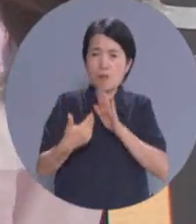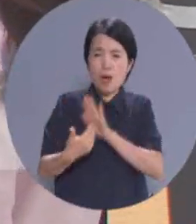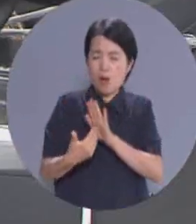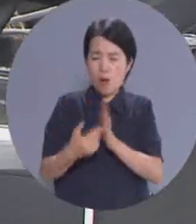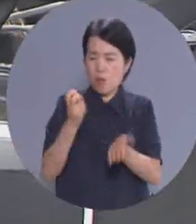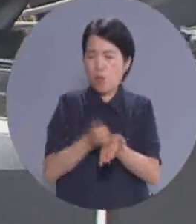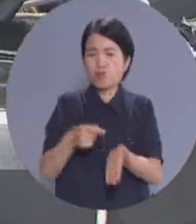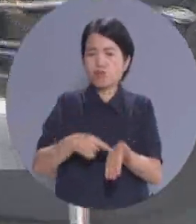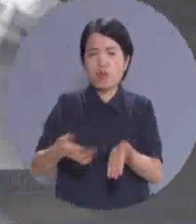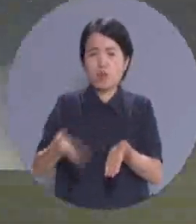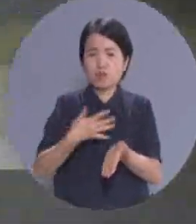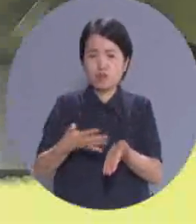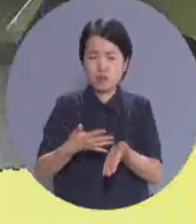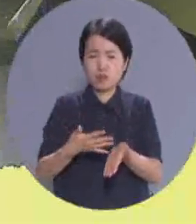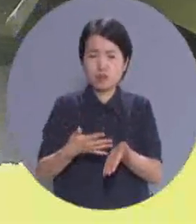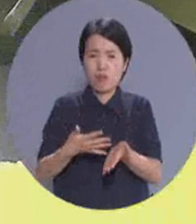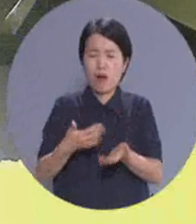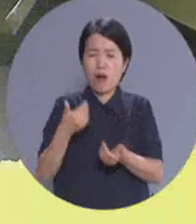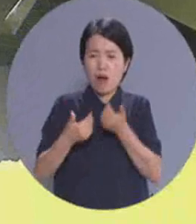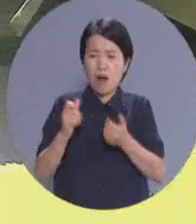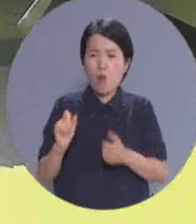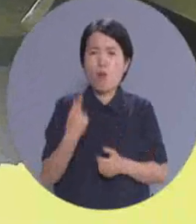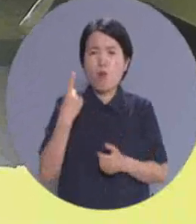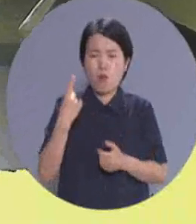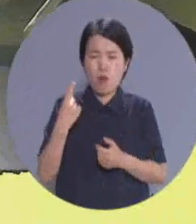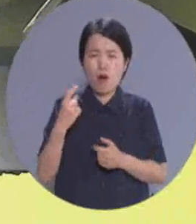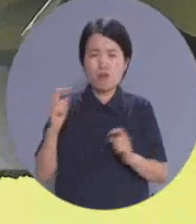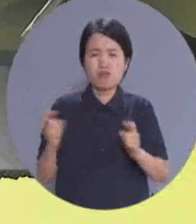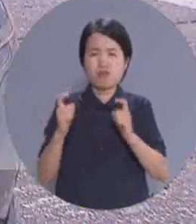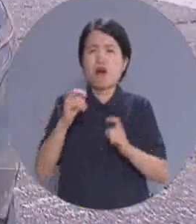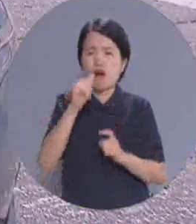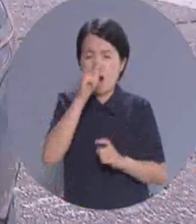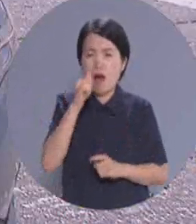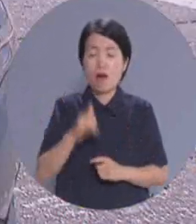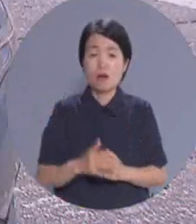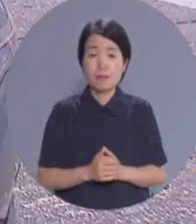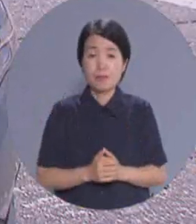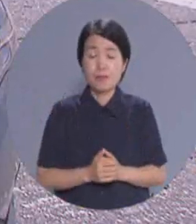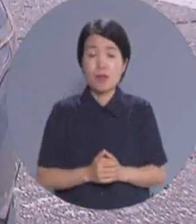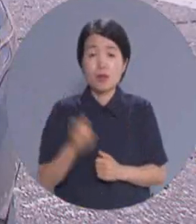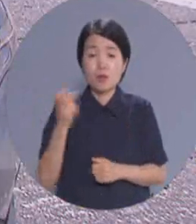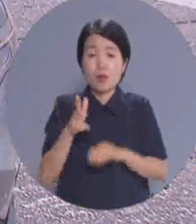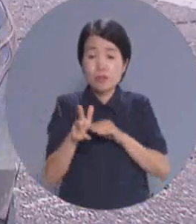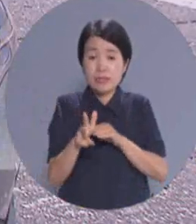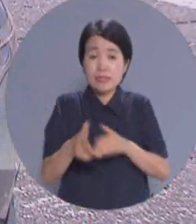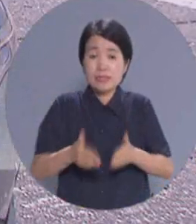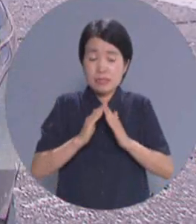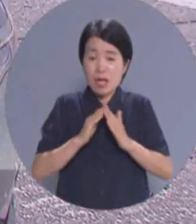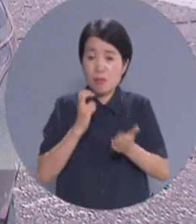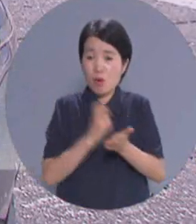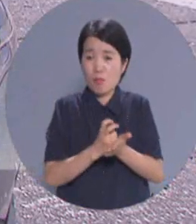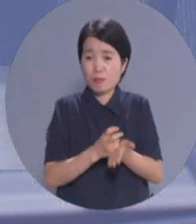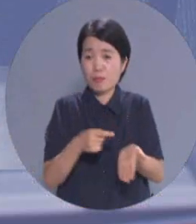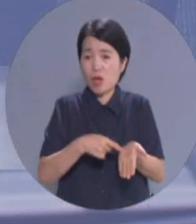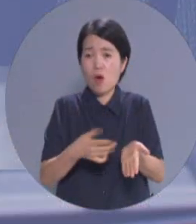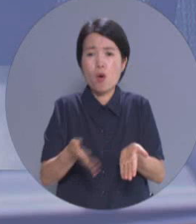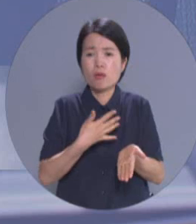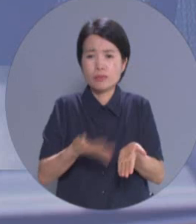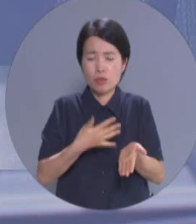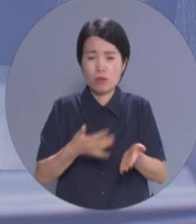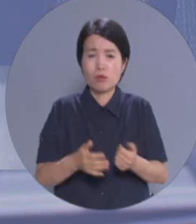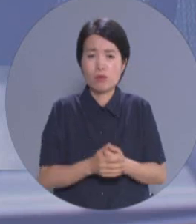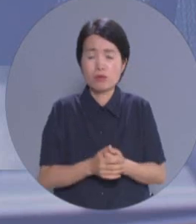법적 근거가 없어 자칫 갈등으로 번질 수 있는 겁니다. 게다가 블랙박스 설치도 법적 의무가 아니기